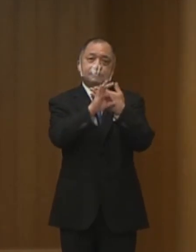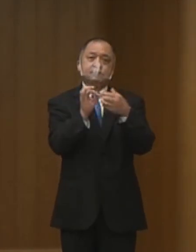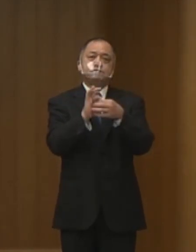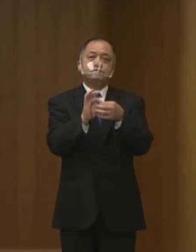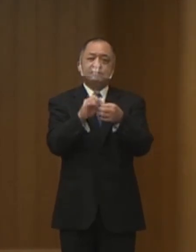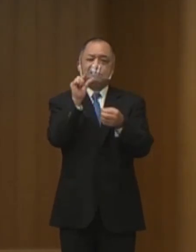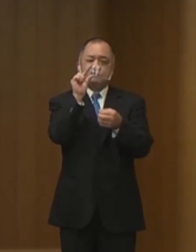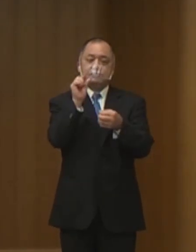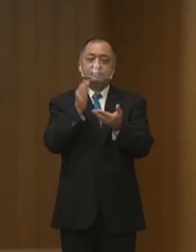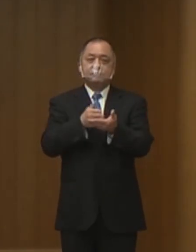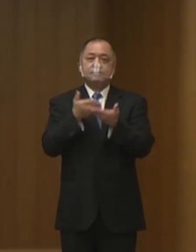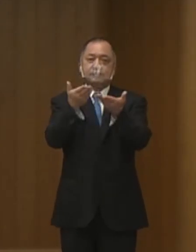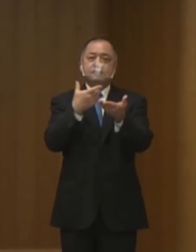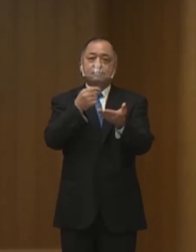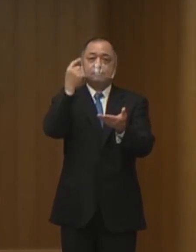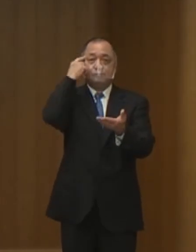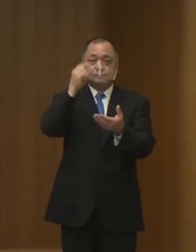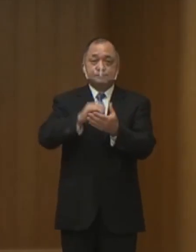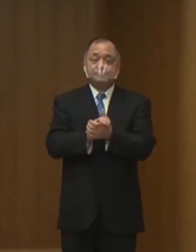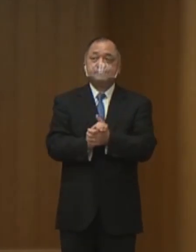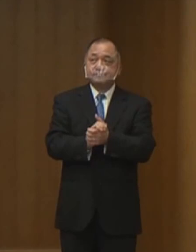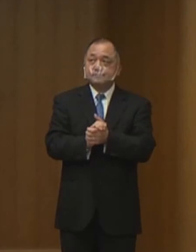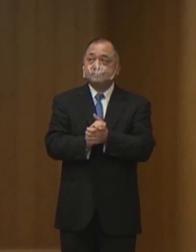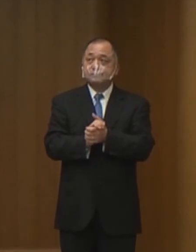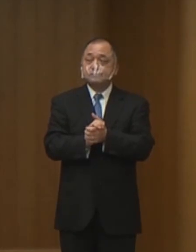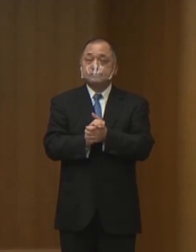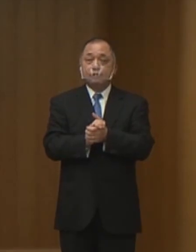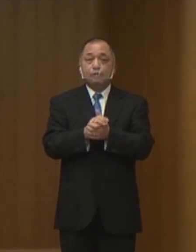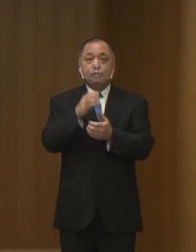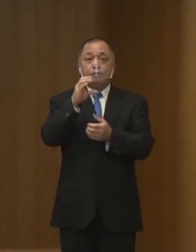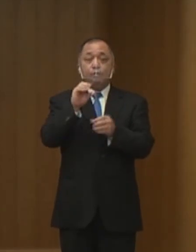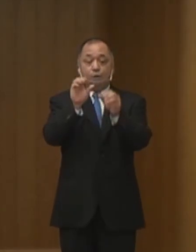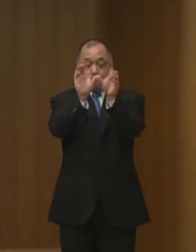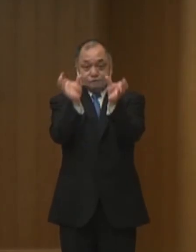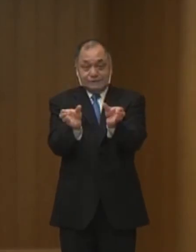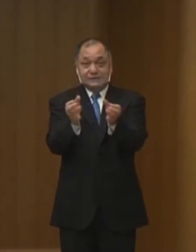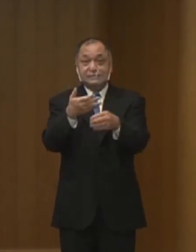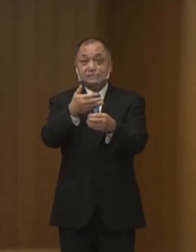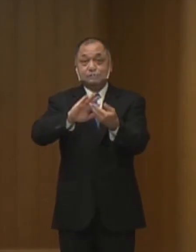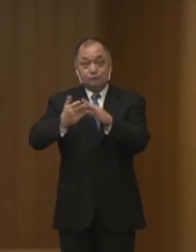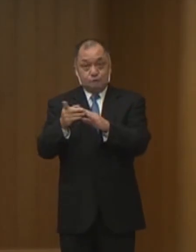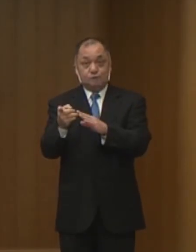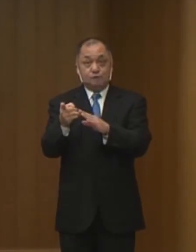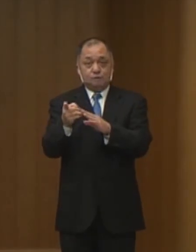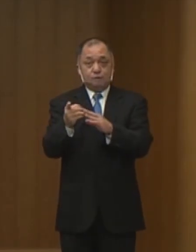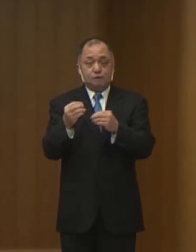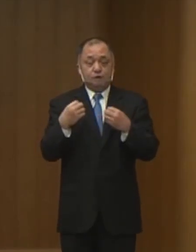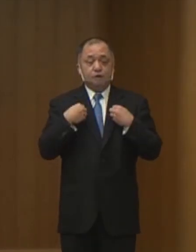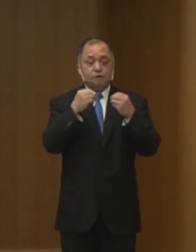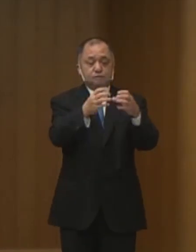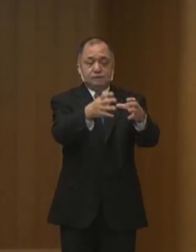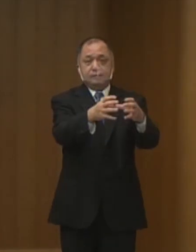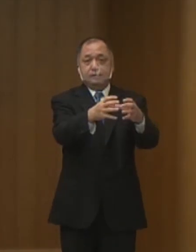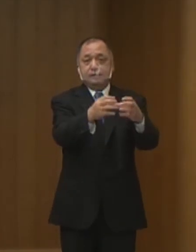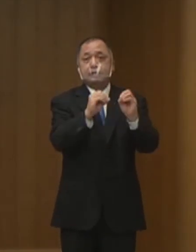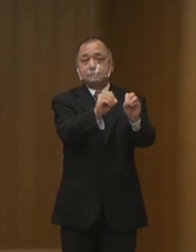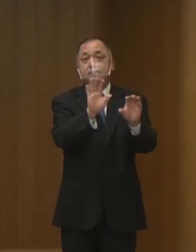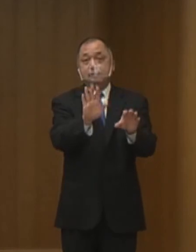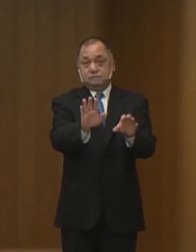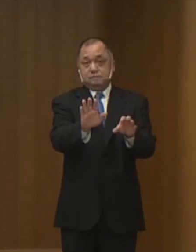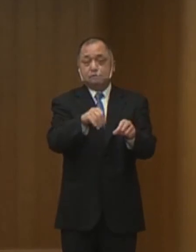いというふうに思います。まず奥尻町で発生をした集団感染でございます。高齢者